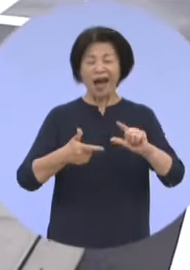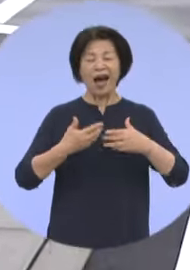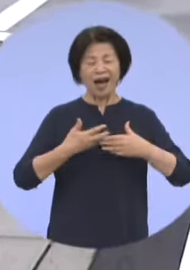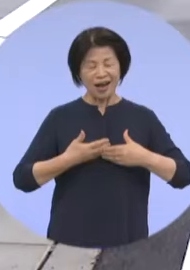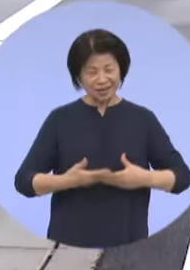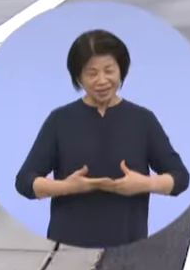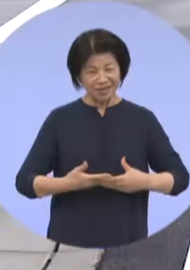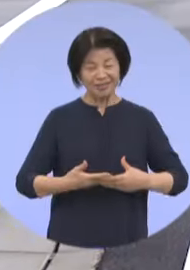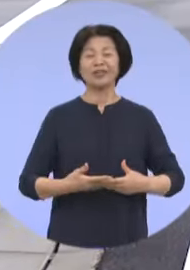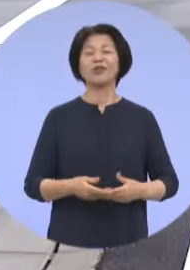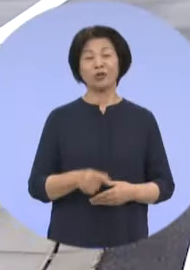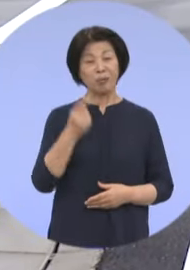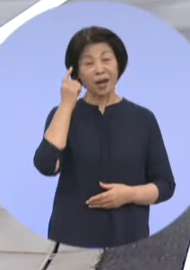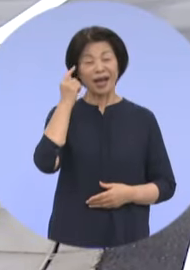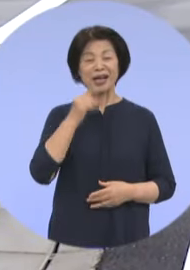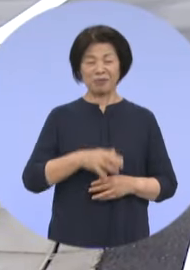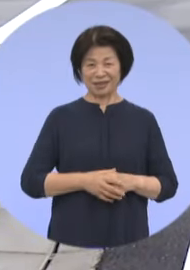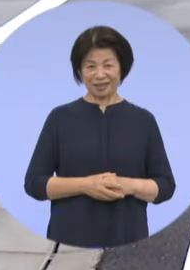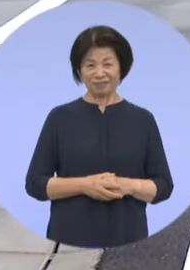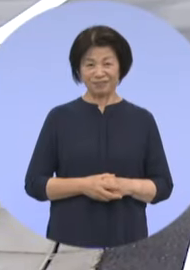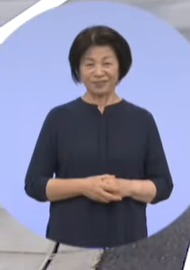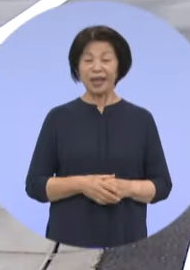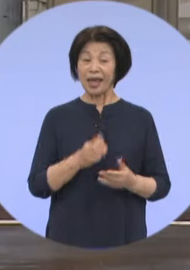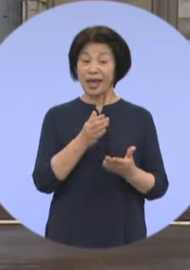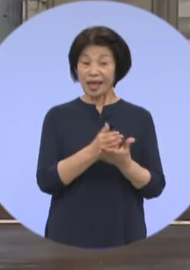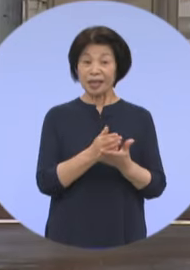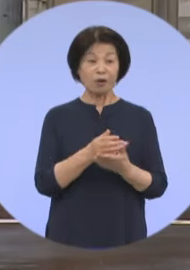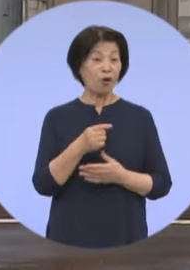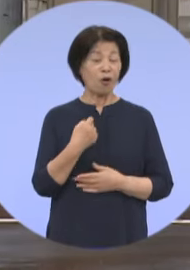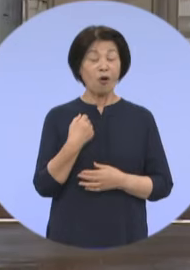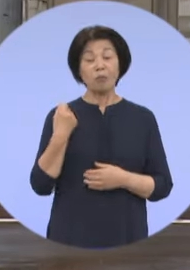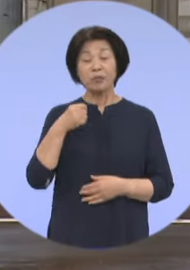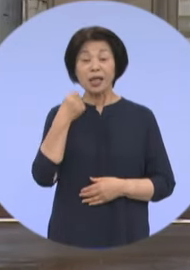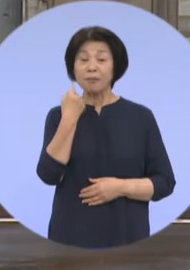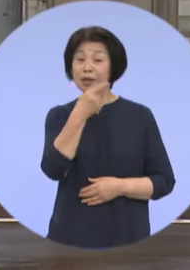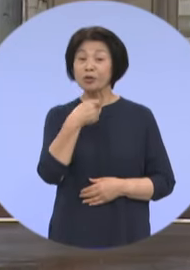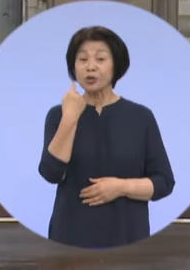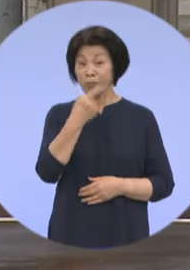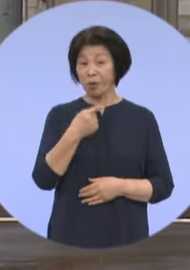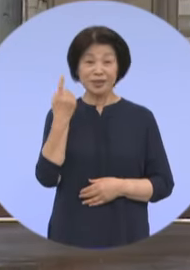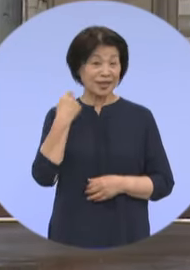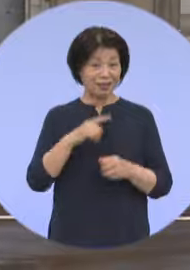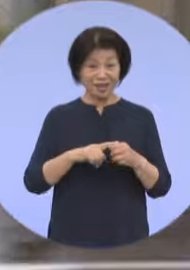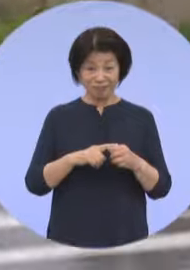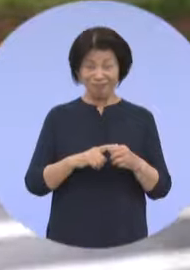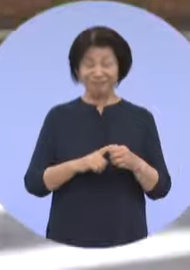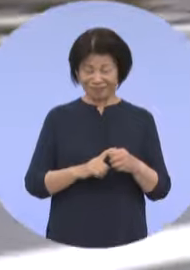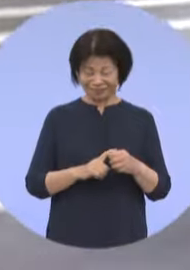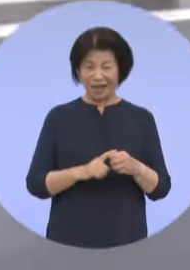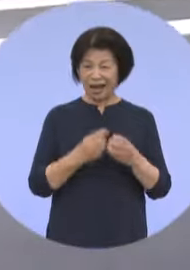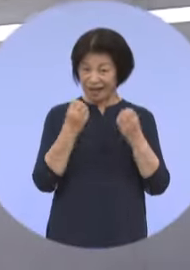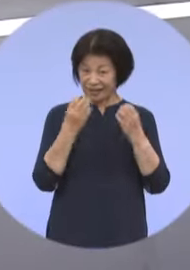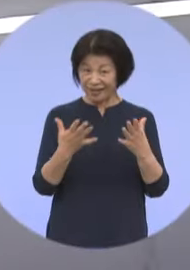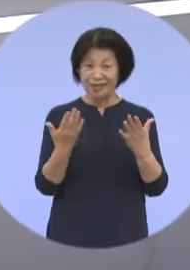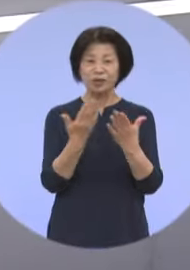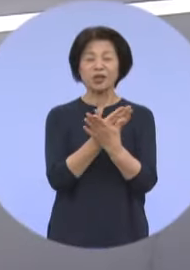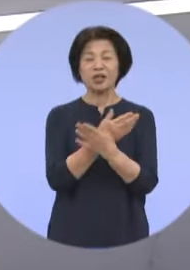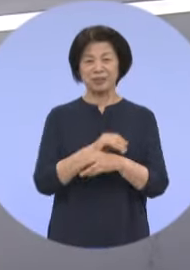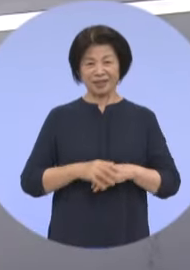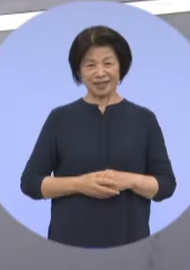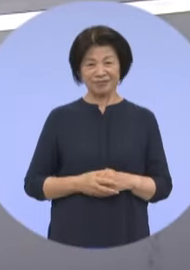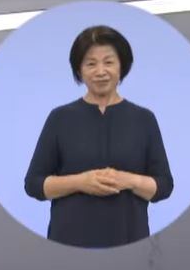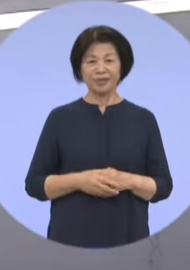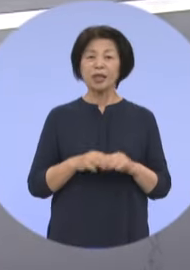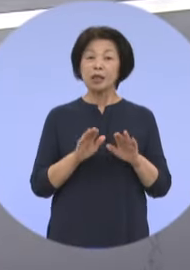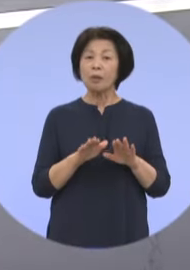るようになりました。さらに駅の南口も昨年9月に新しく整備されました。整備前の南口は